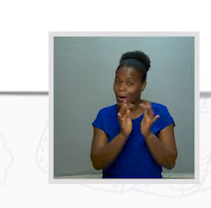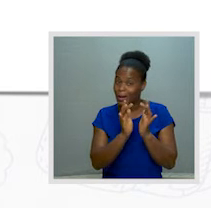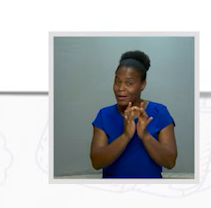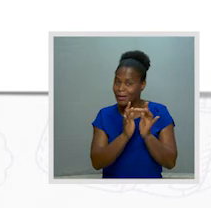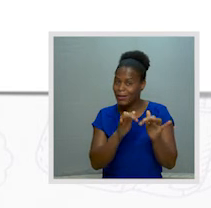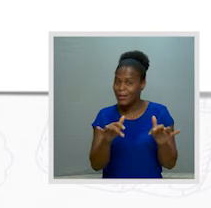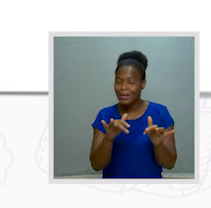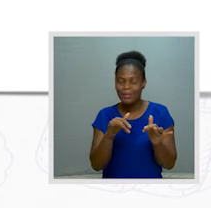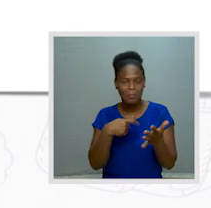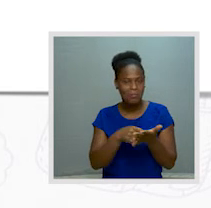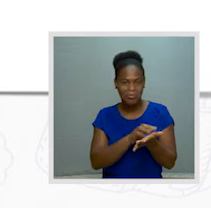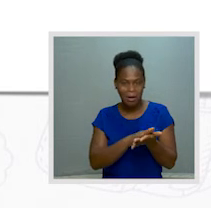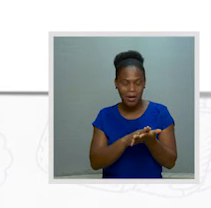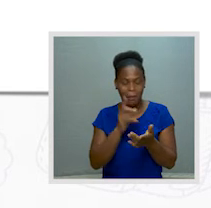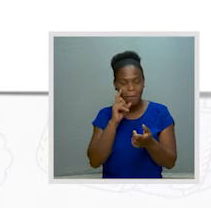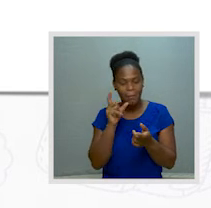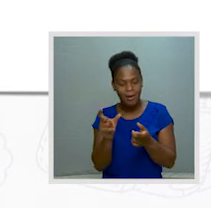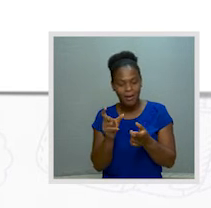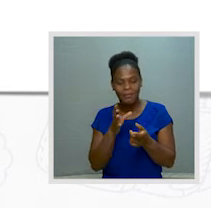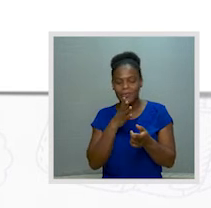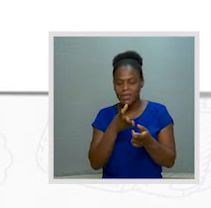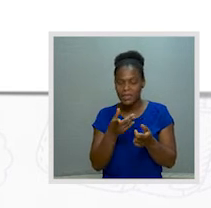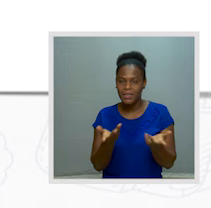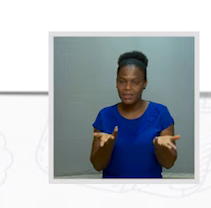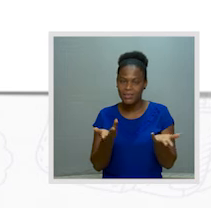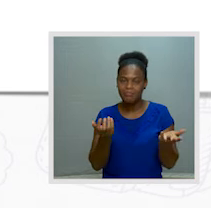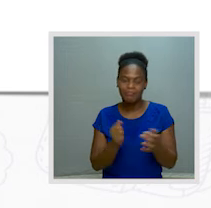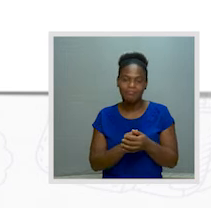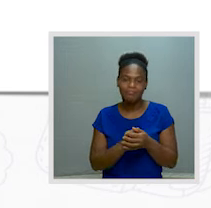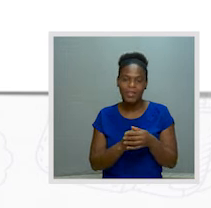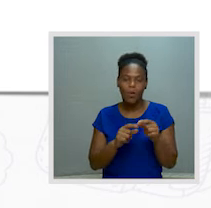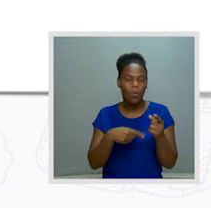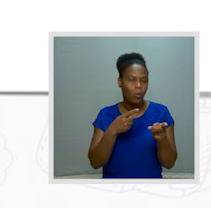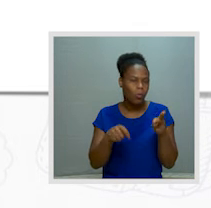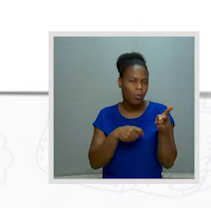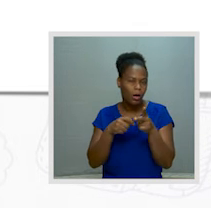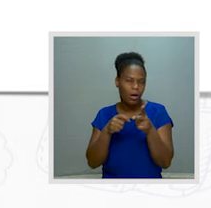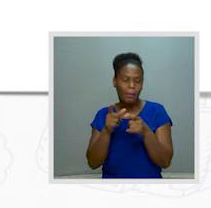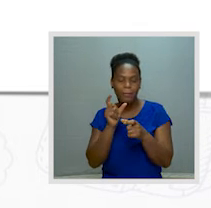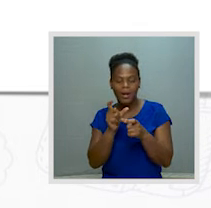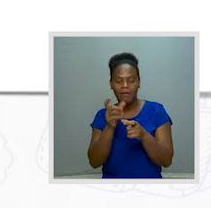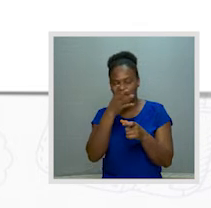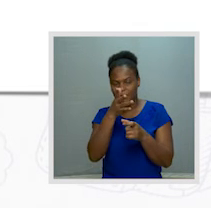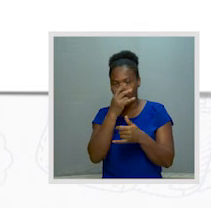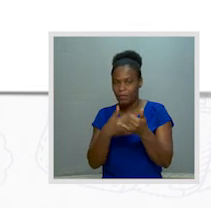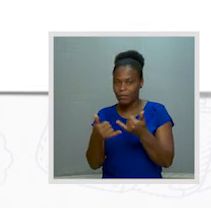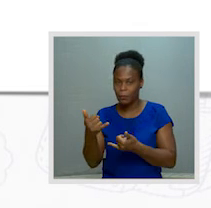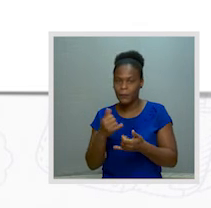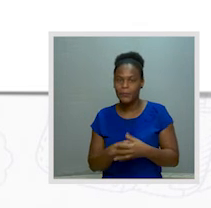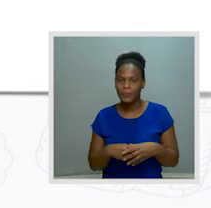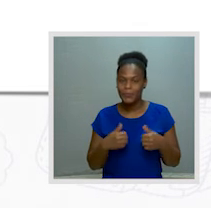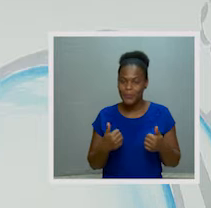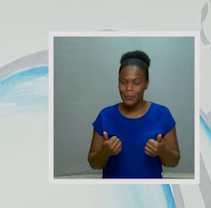Donc, on va trouver quelque chose dans le reportage qui peut remplacer des